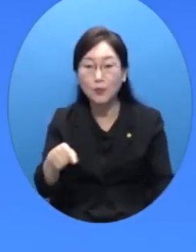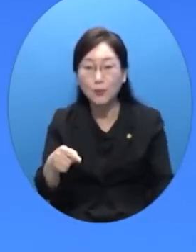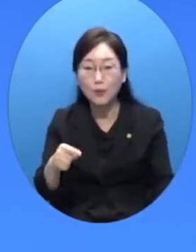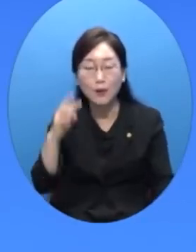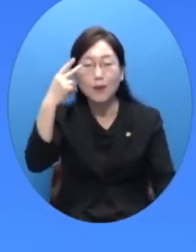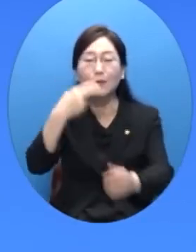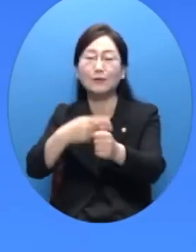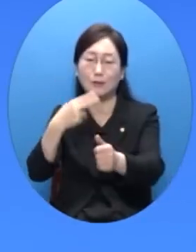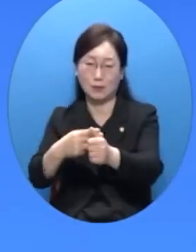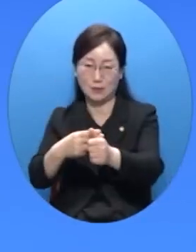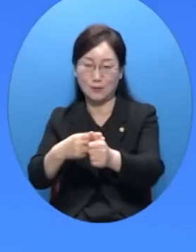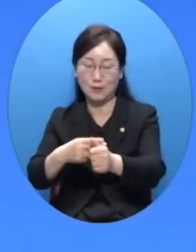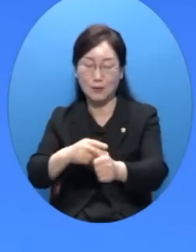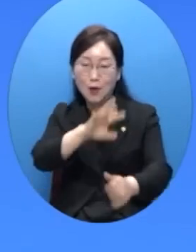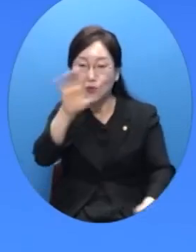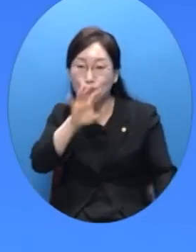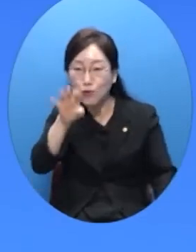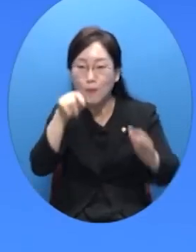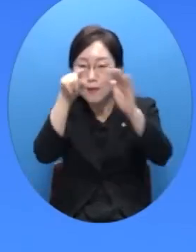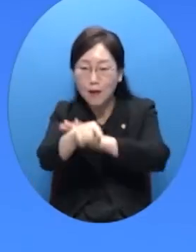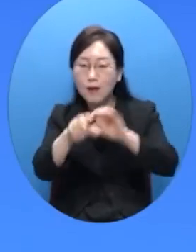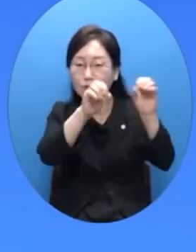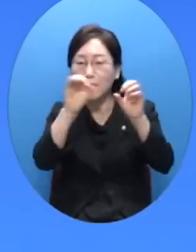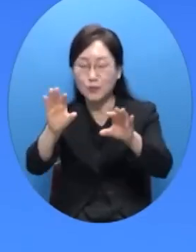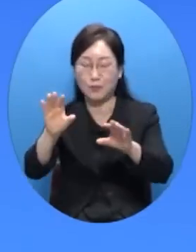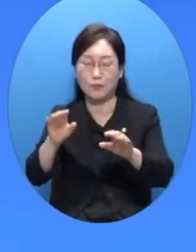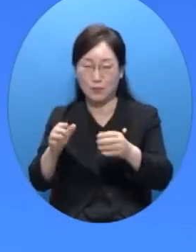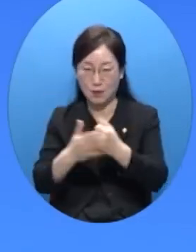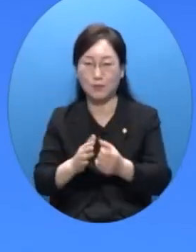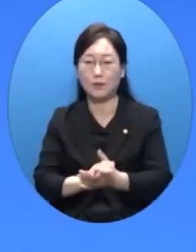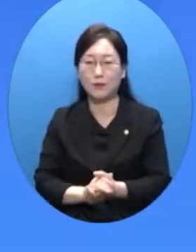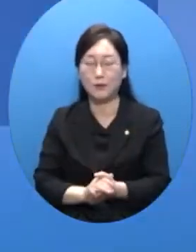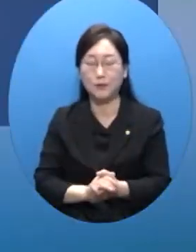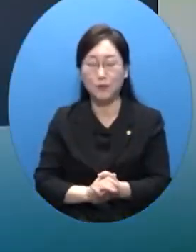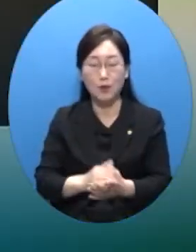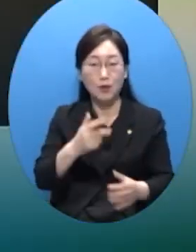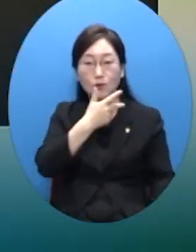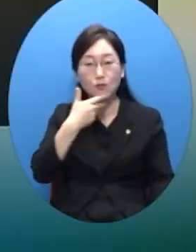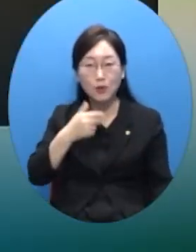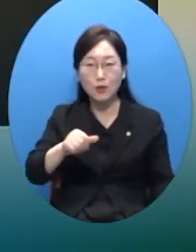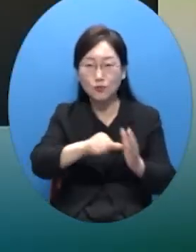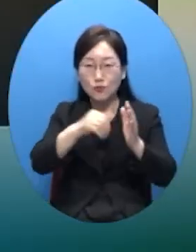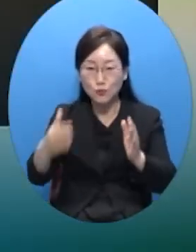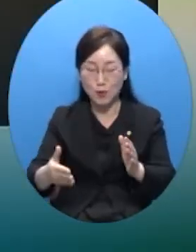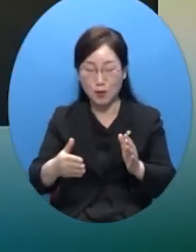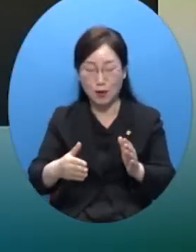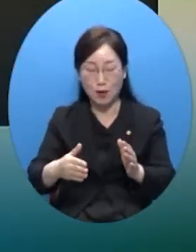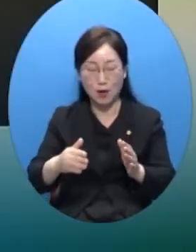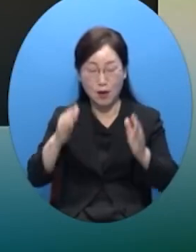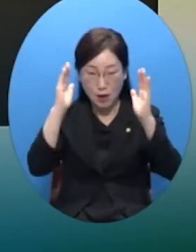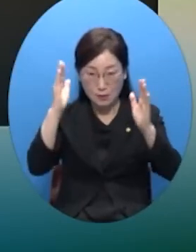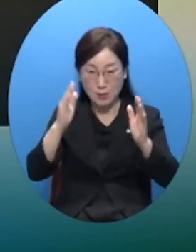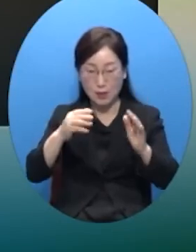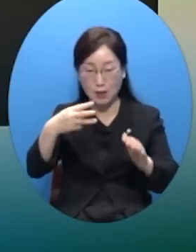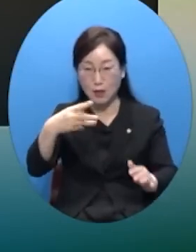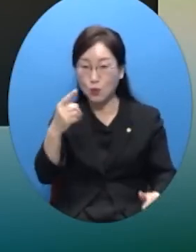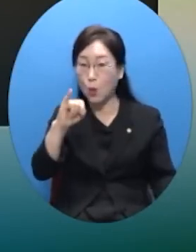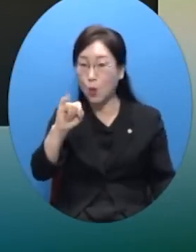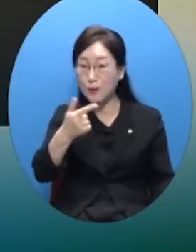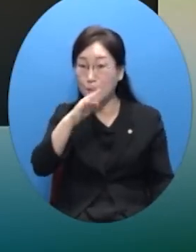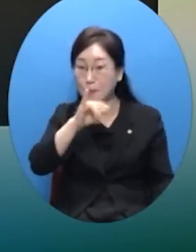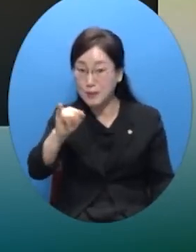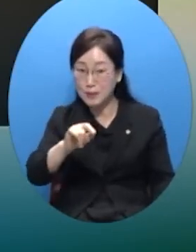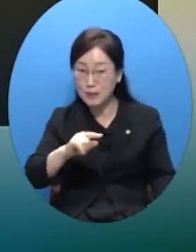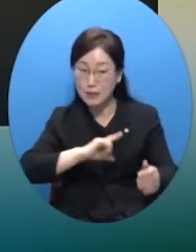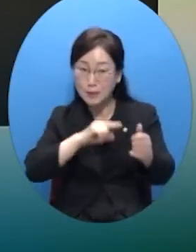사도 바울이 그곳에 가서 복음을 전했기 때문에 그렇습니다. 영계 저명한 역사학자 아놀드 토인비 박사는 말했습니다. 드로아에서